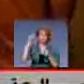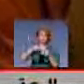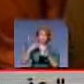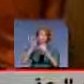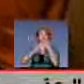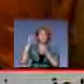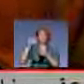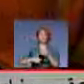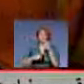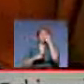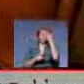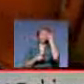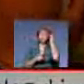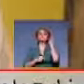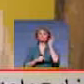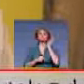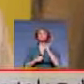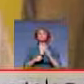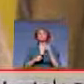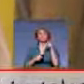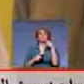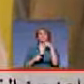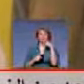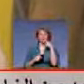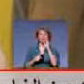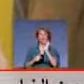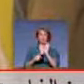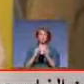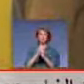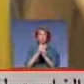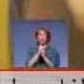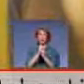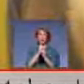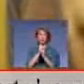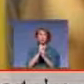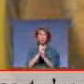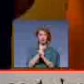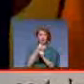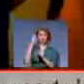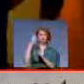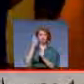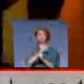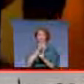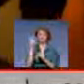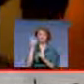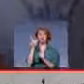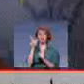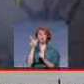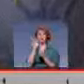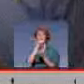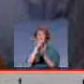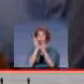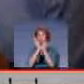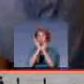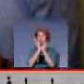شوف احنا هنقول ازاي عشان كده انا قلت لدكتور عمرو ياسين احنا دورنا ان انا اوجهك على الطريق السليم. يعني انا شخصيا لست من